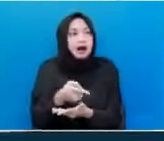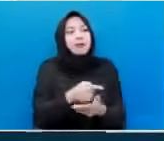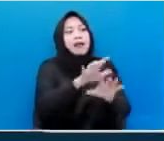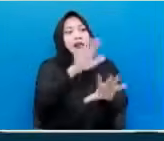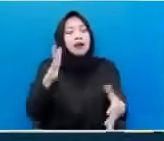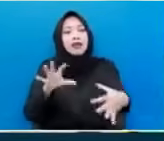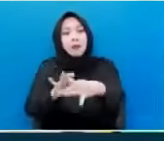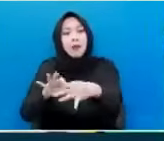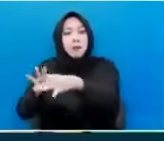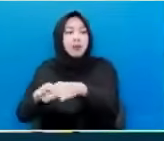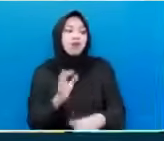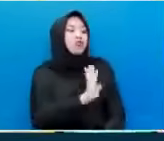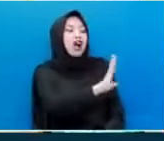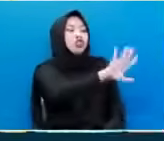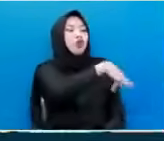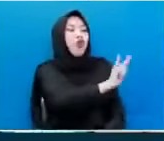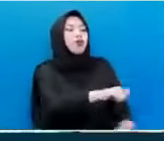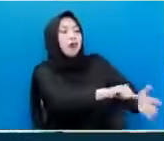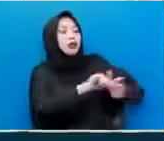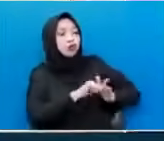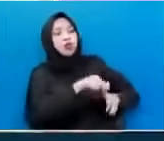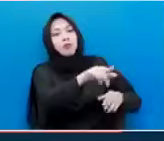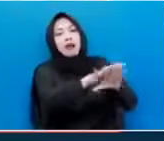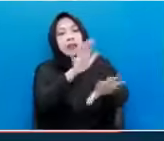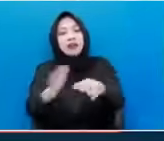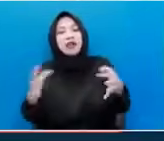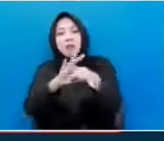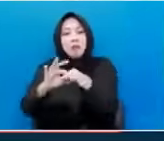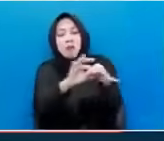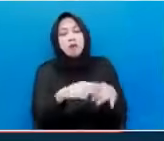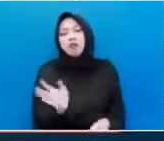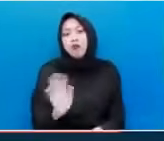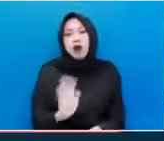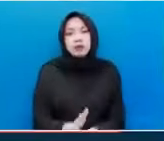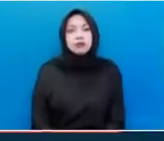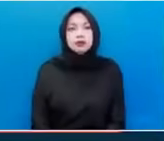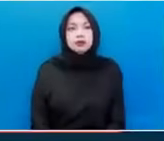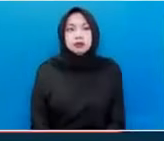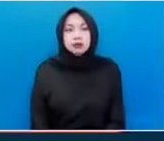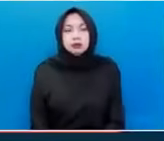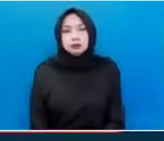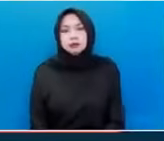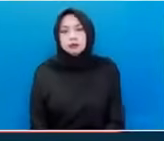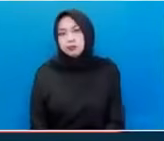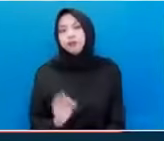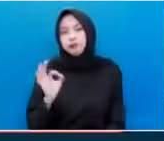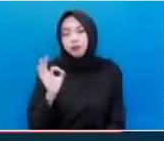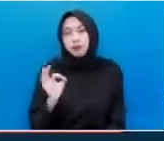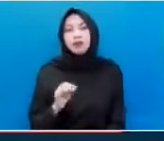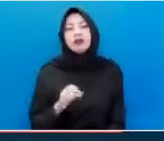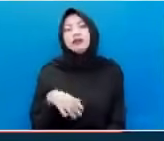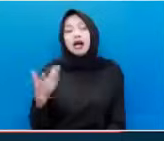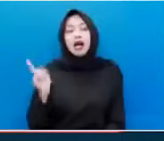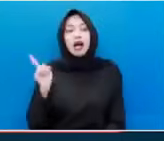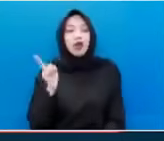Jokowi oke eh dari kacamata mana Kalau pilihannya dua tadi Mas soto kalau kita melihat e ada keinginan dari Prabowo